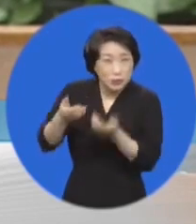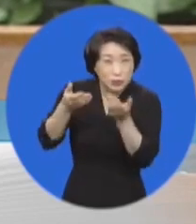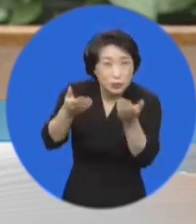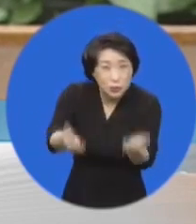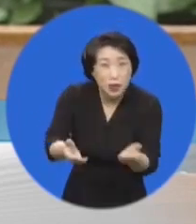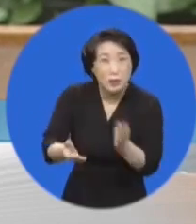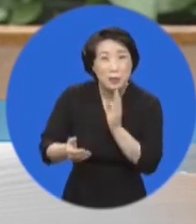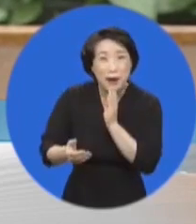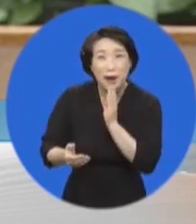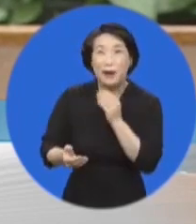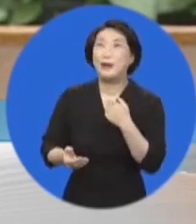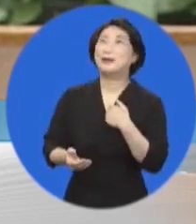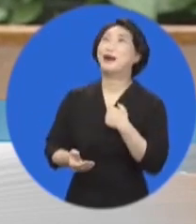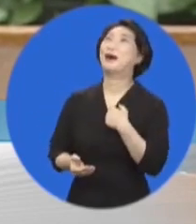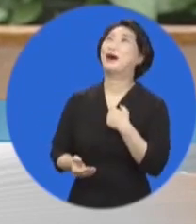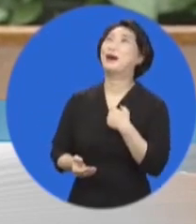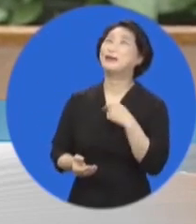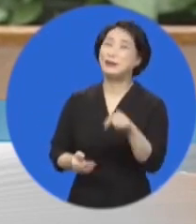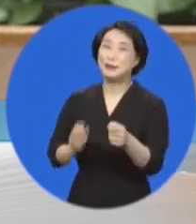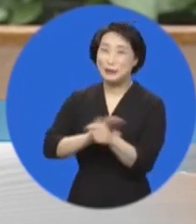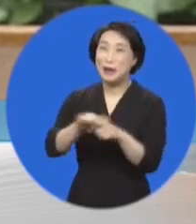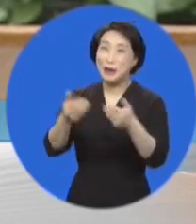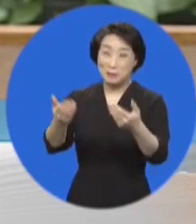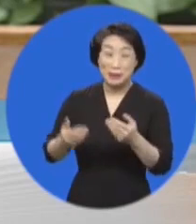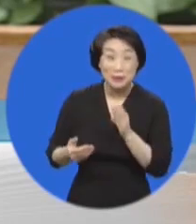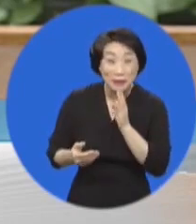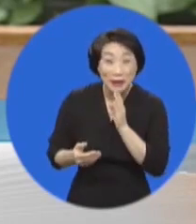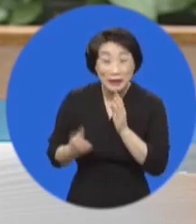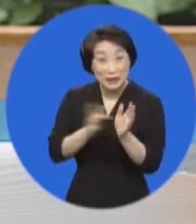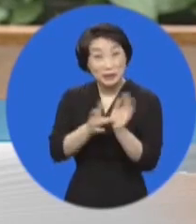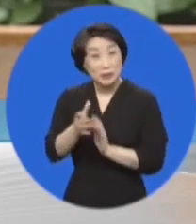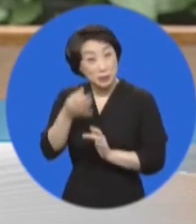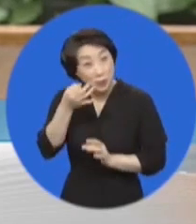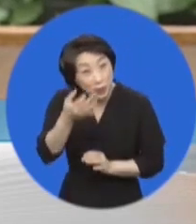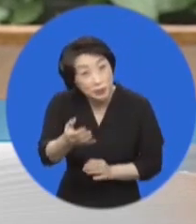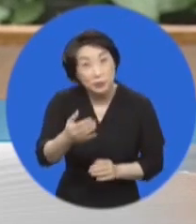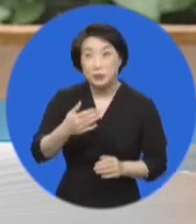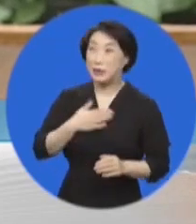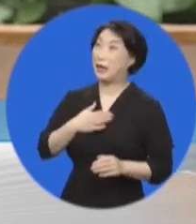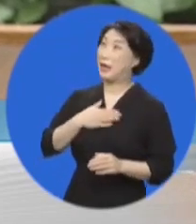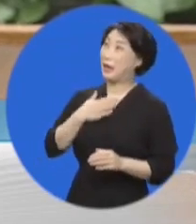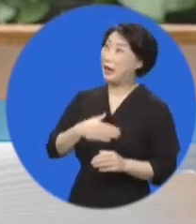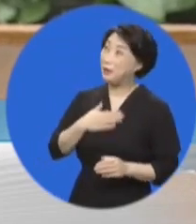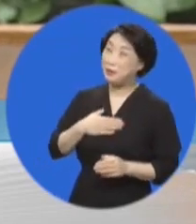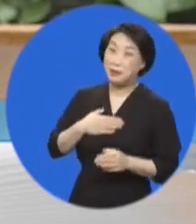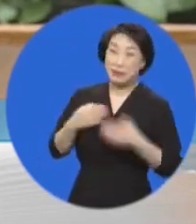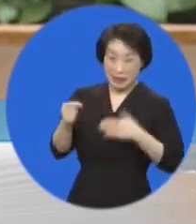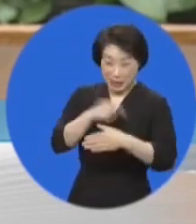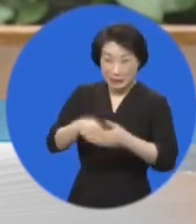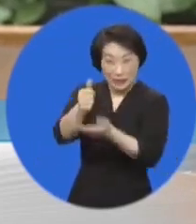쏟아부었다고 하는 사실을 예수로 보여주고 알고 내 안에